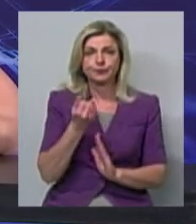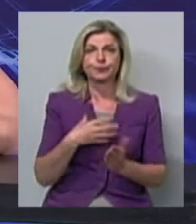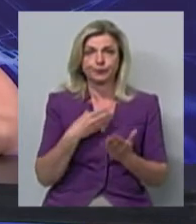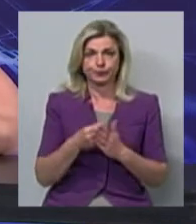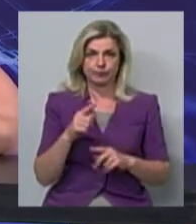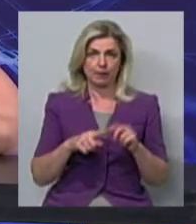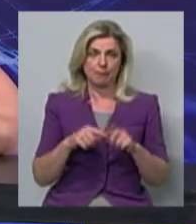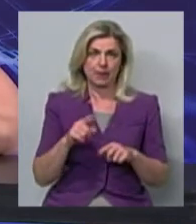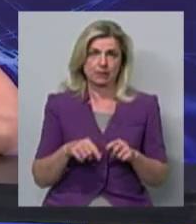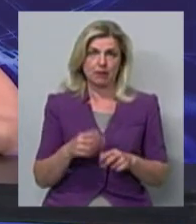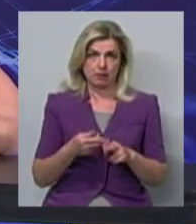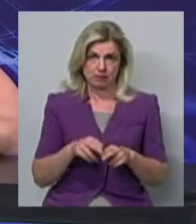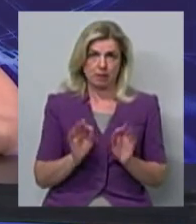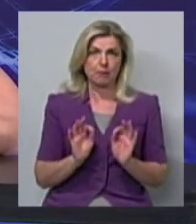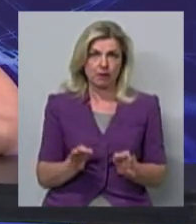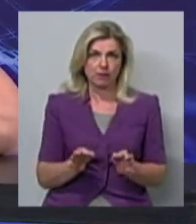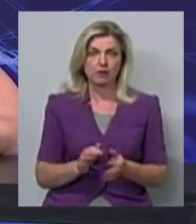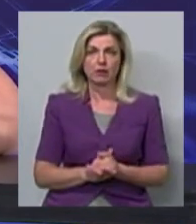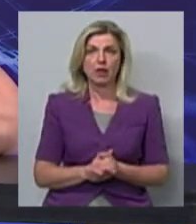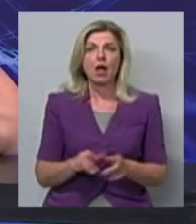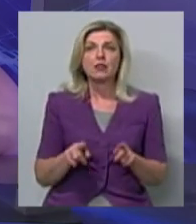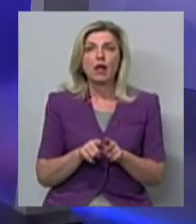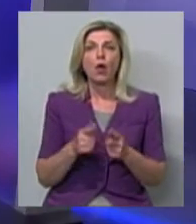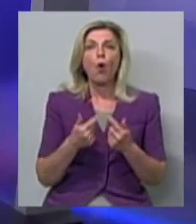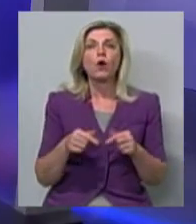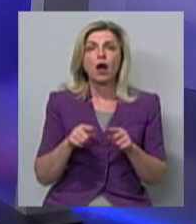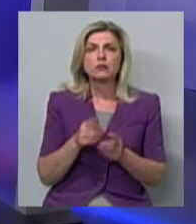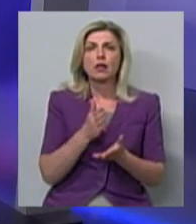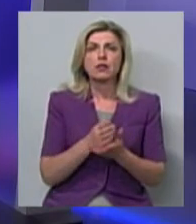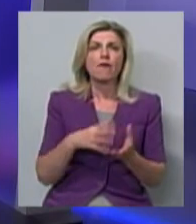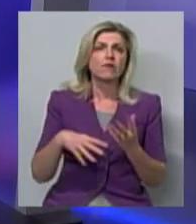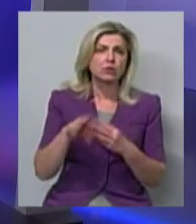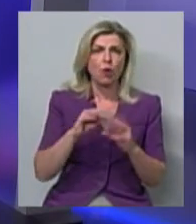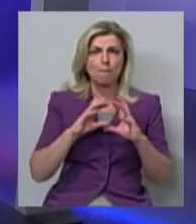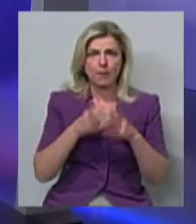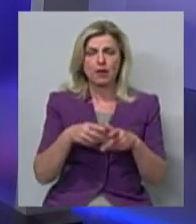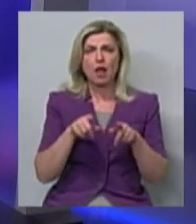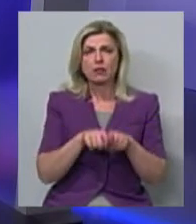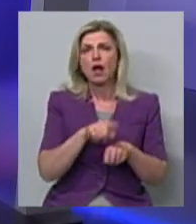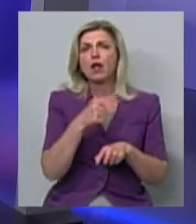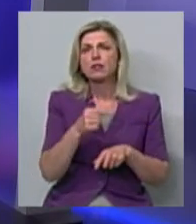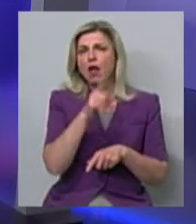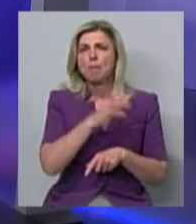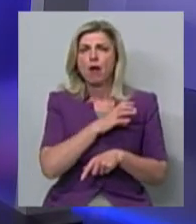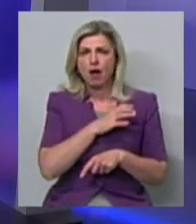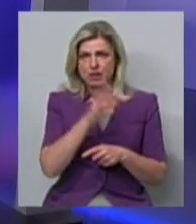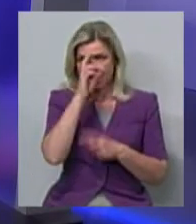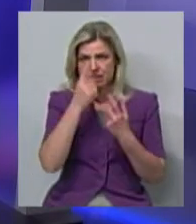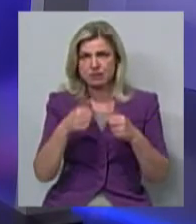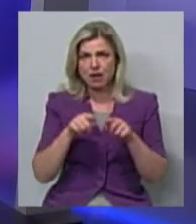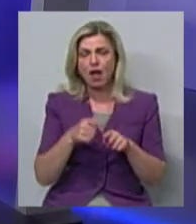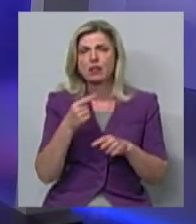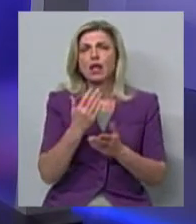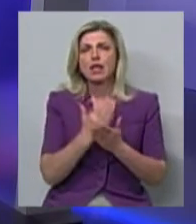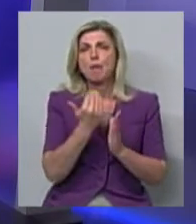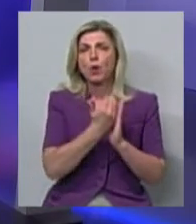близких. И это правильно. Это такие организации существуют во всем мире. Даже в благополучных странах, там, где есть программы, где это обеспечивается,